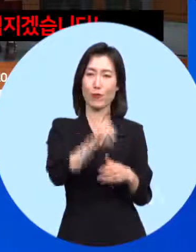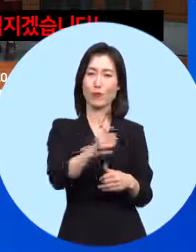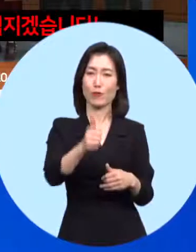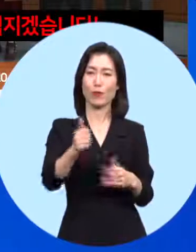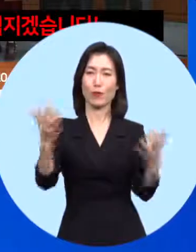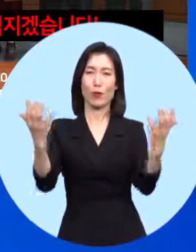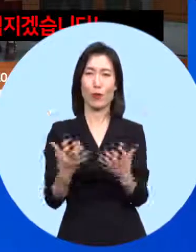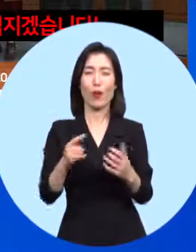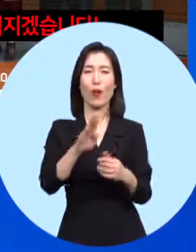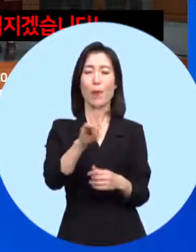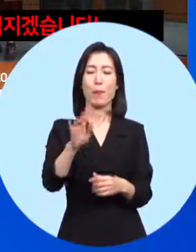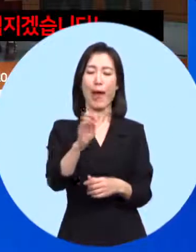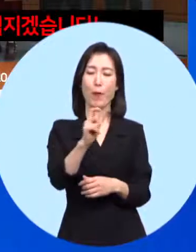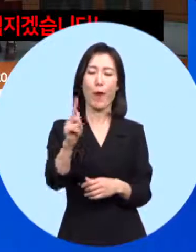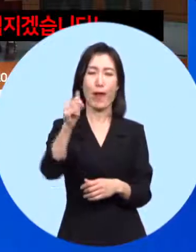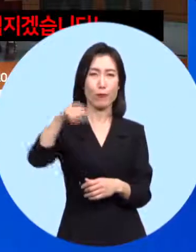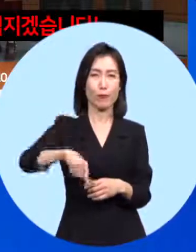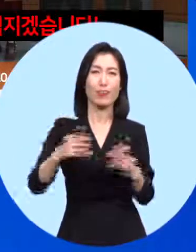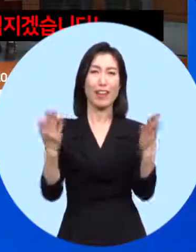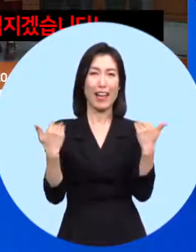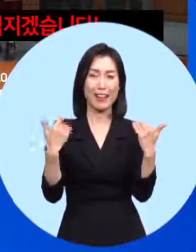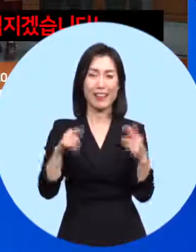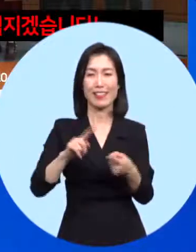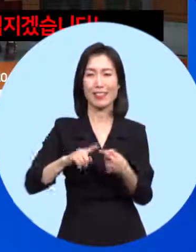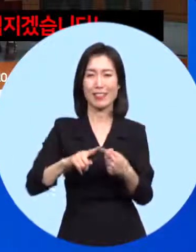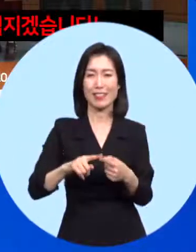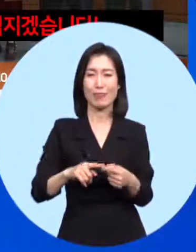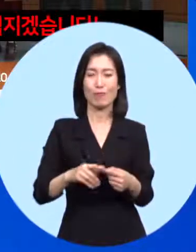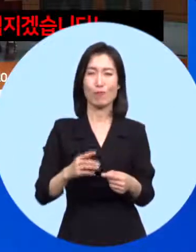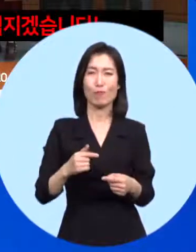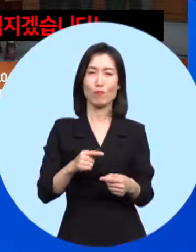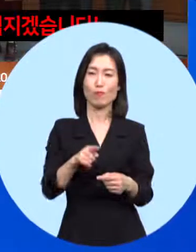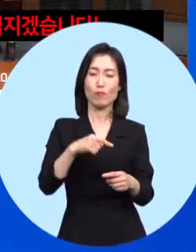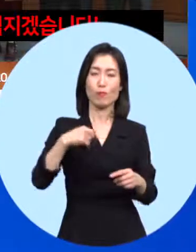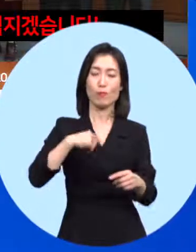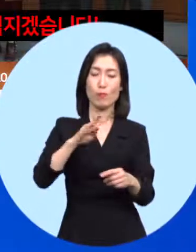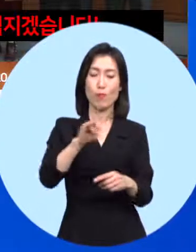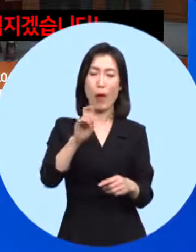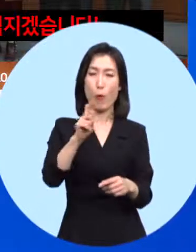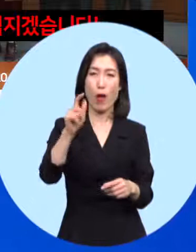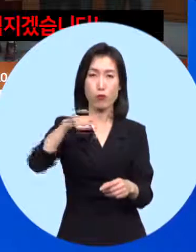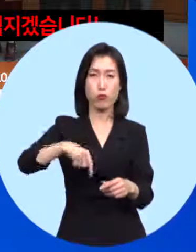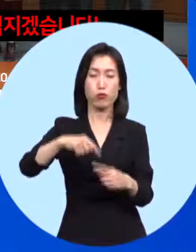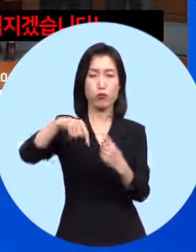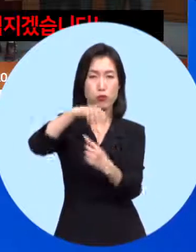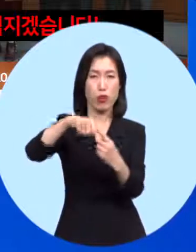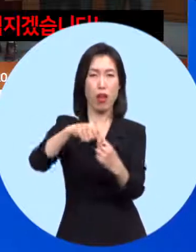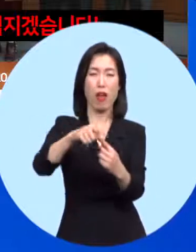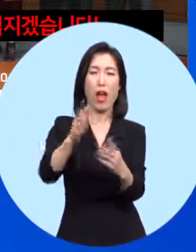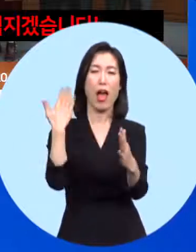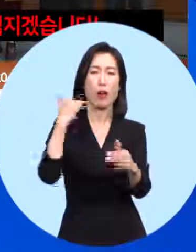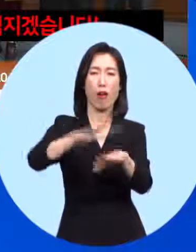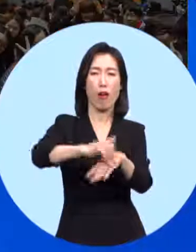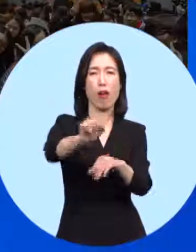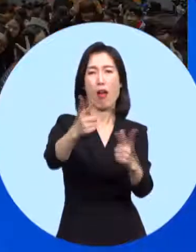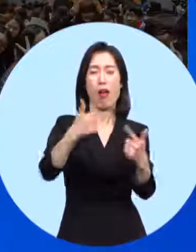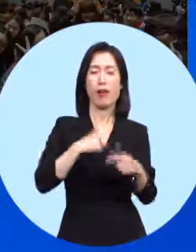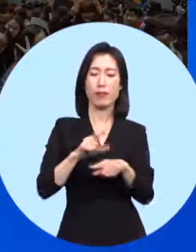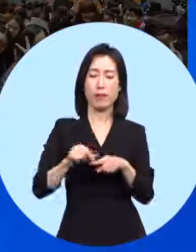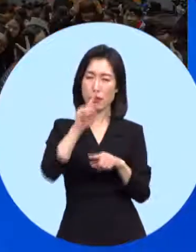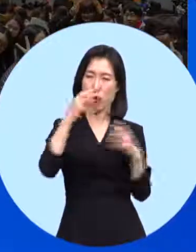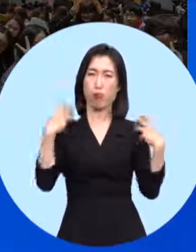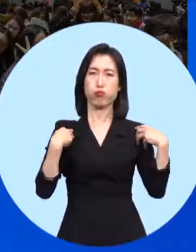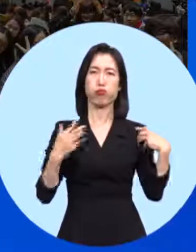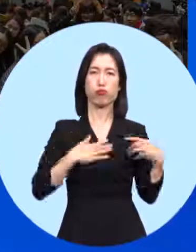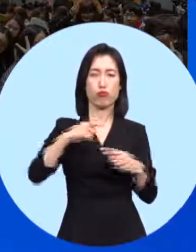이 방과후 학교를 우리가 운영하는데 이런 협약을 맺고 있는 장면입니다.